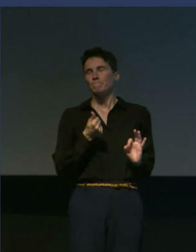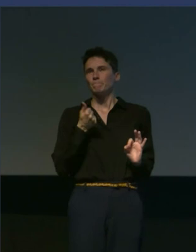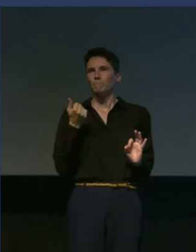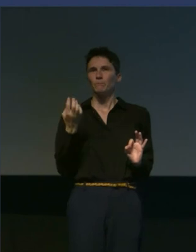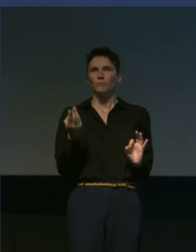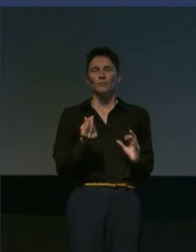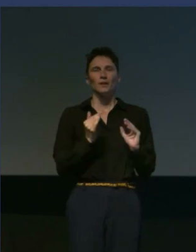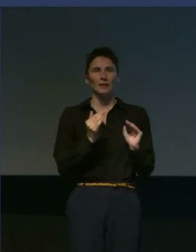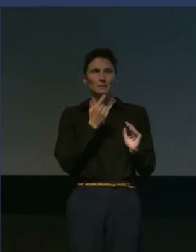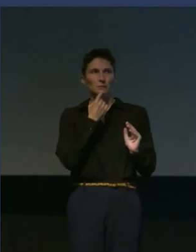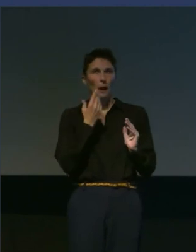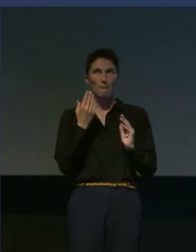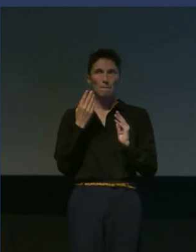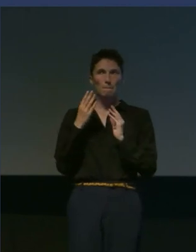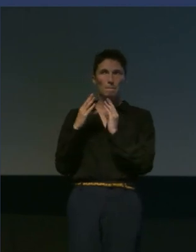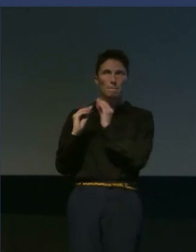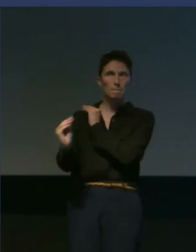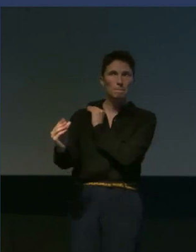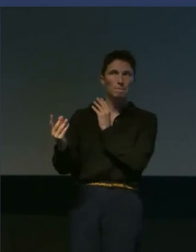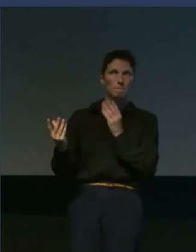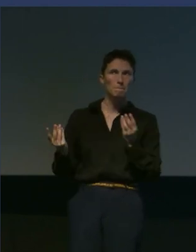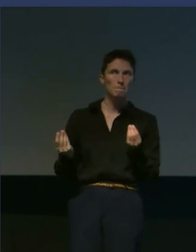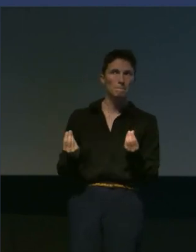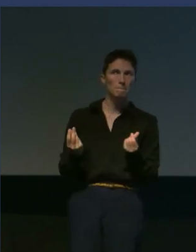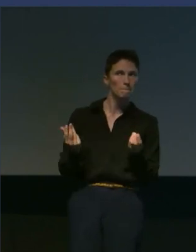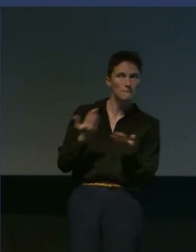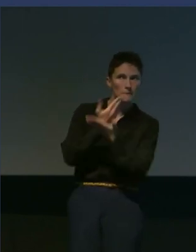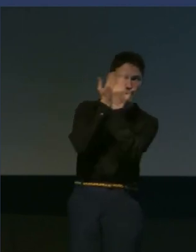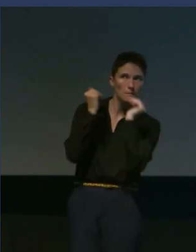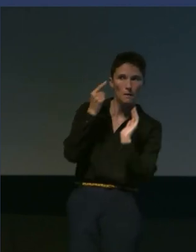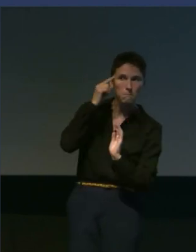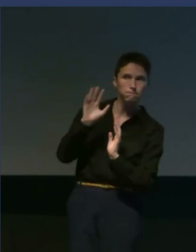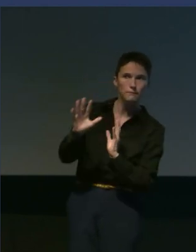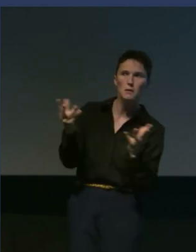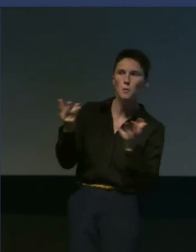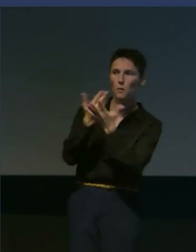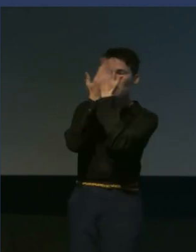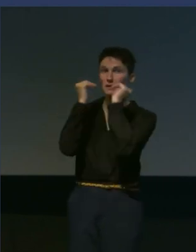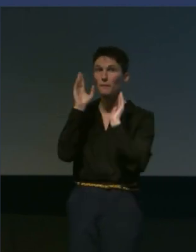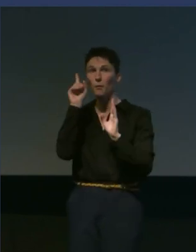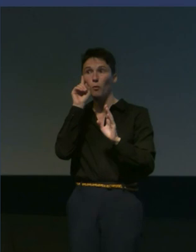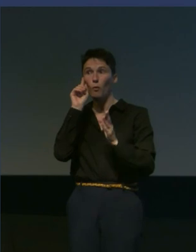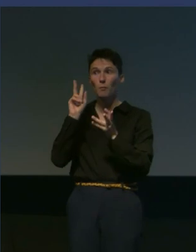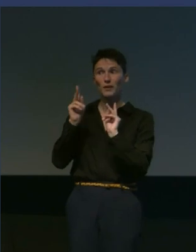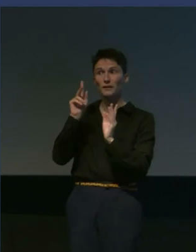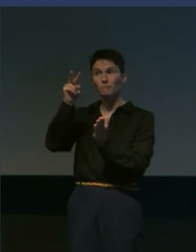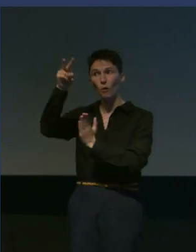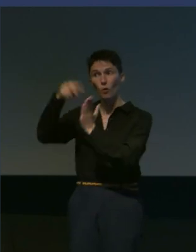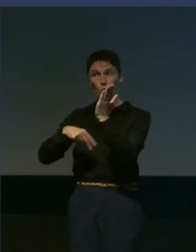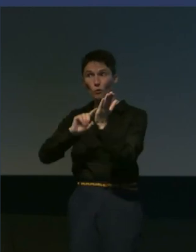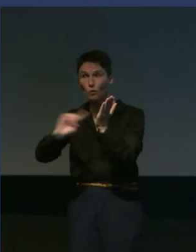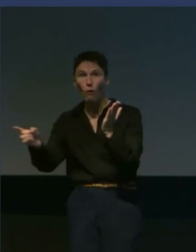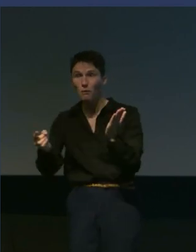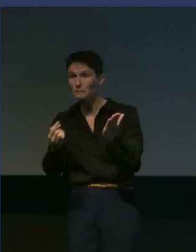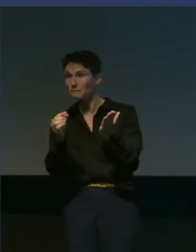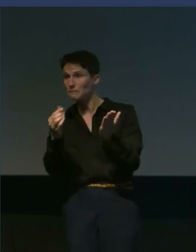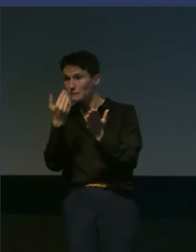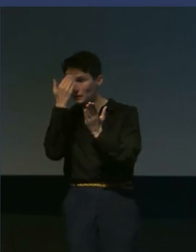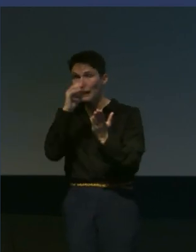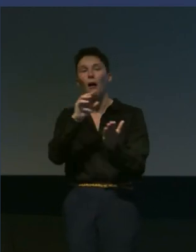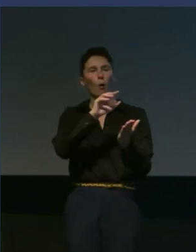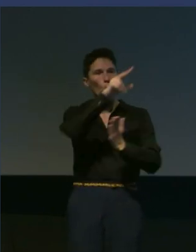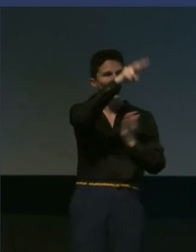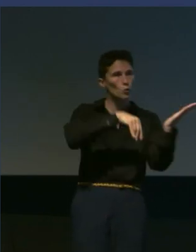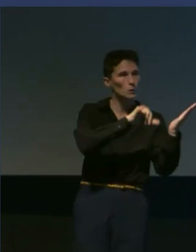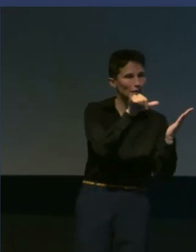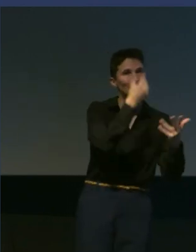peut-être c'est juste du silence. On ne sait pas ce que ces gens en ont pensé, parce qu'ils l'ont probablement pas lu. On ne sait pas ce qu'il a lu, ce qu'il n'a pas lu, enfin, on sait qu'il a lu, parce